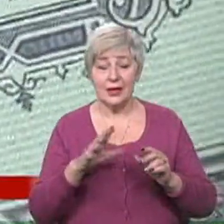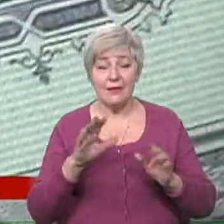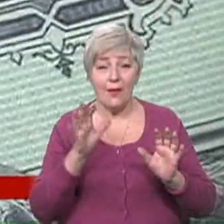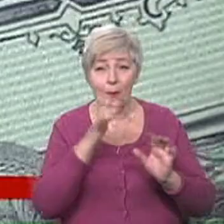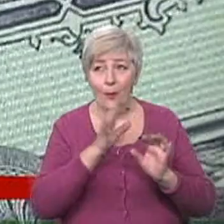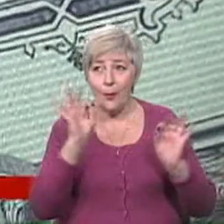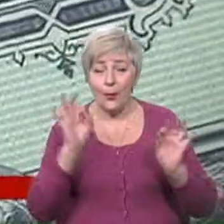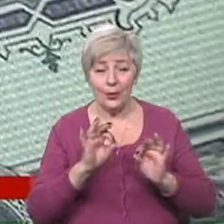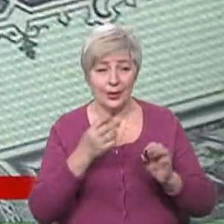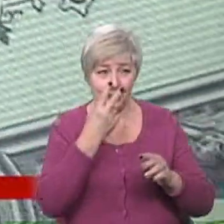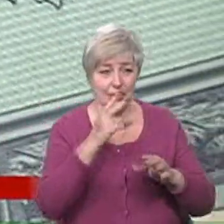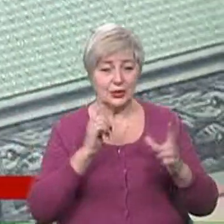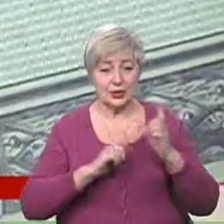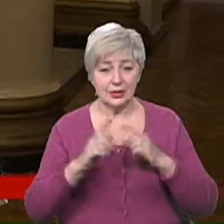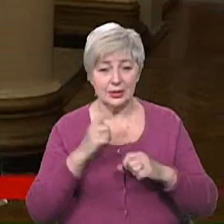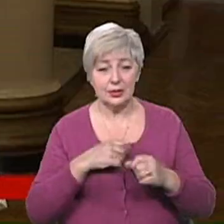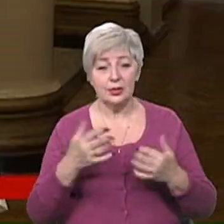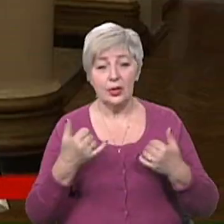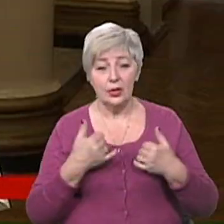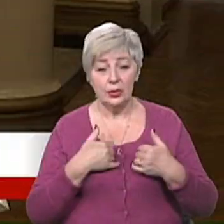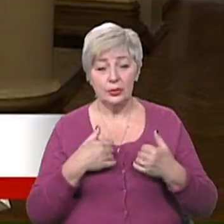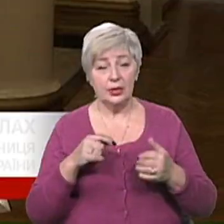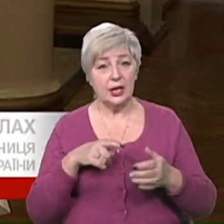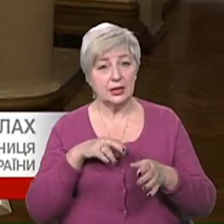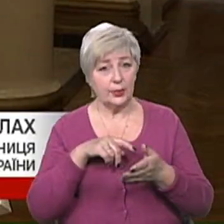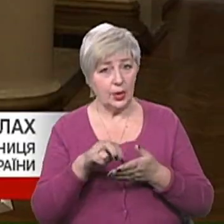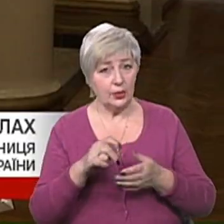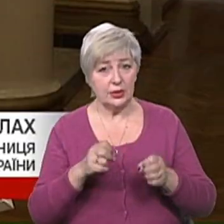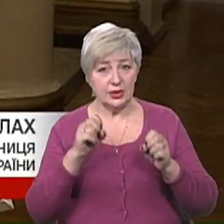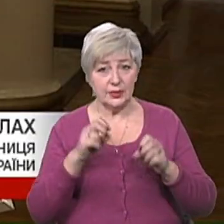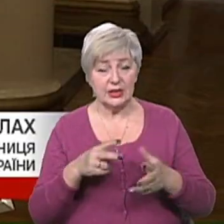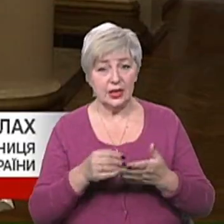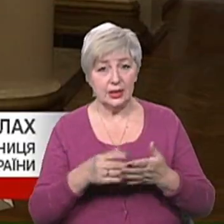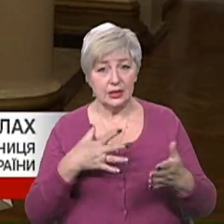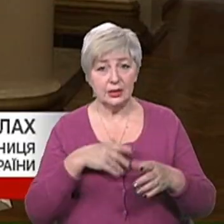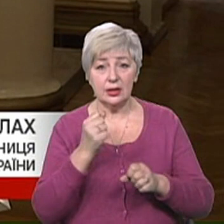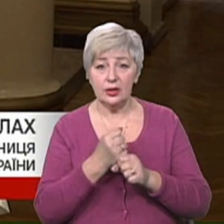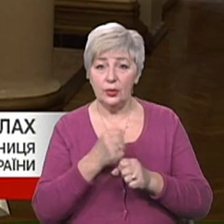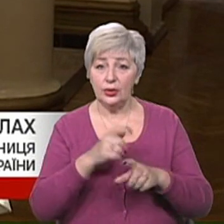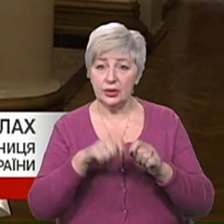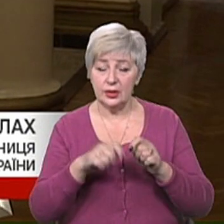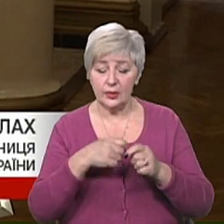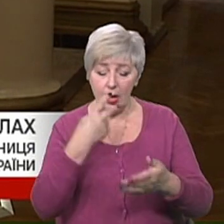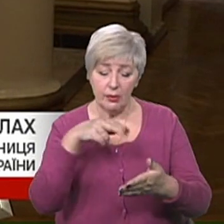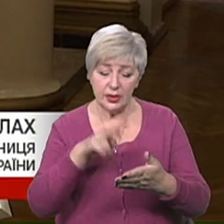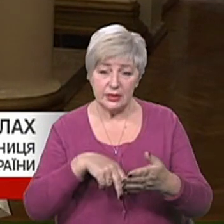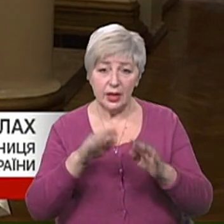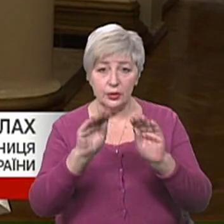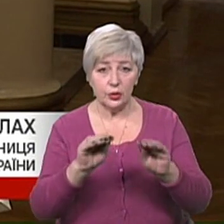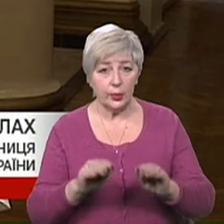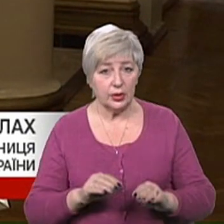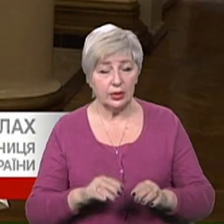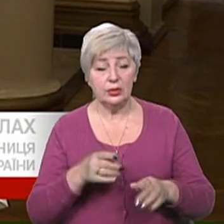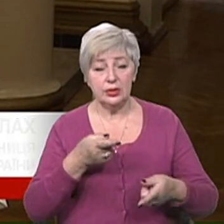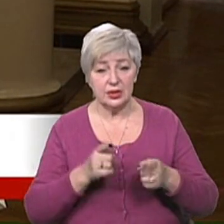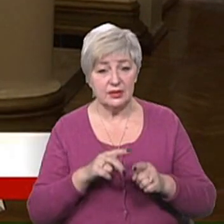рекорд у нас не так просто. У нас проходит специальная оценка, работают эксперты, просматривают протоколы, действительно ли это так, не